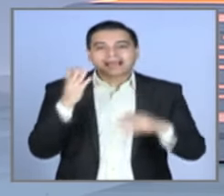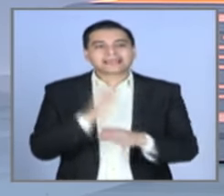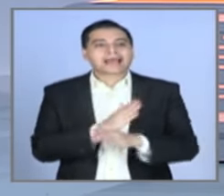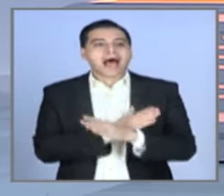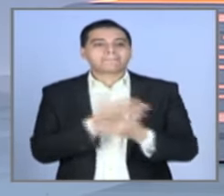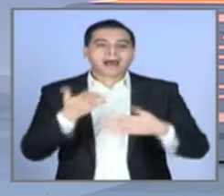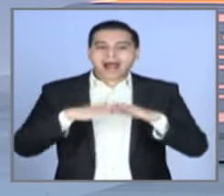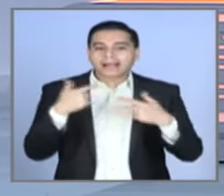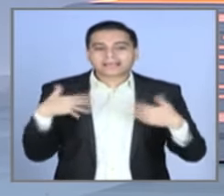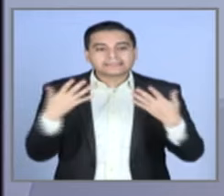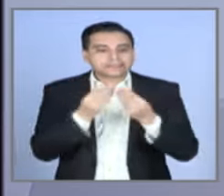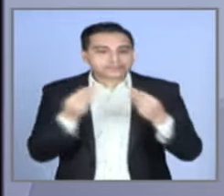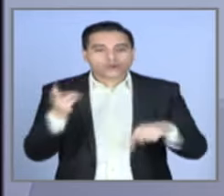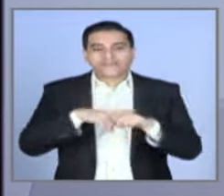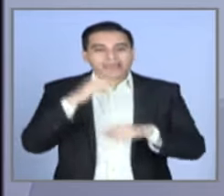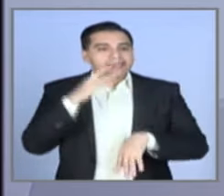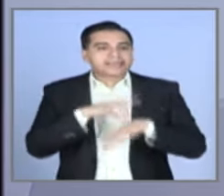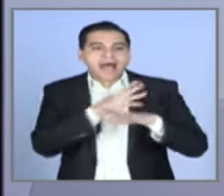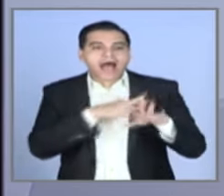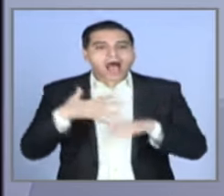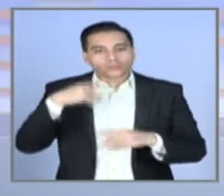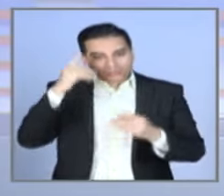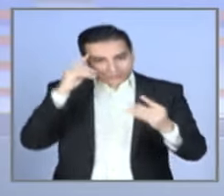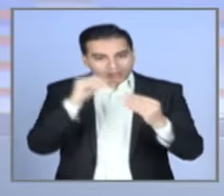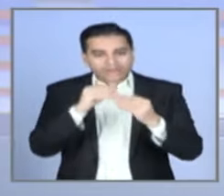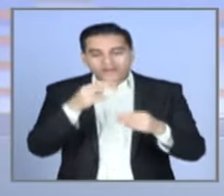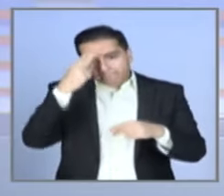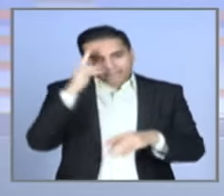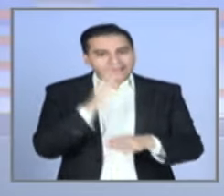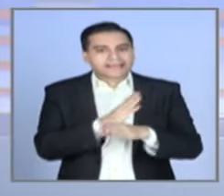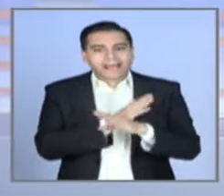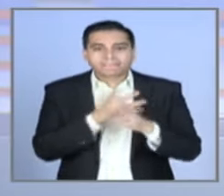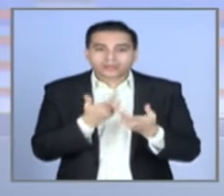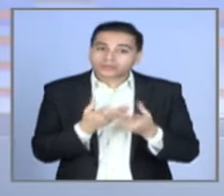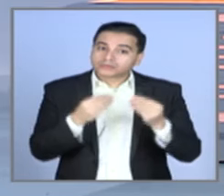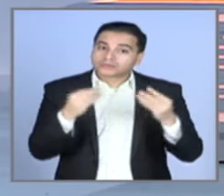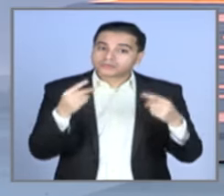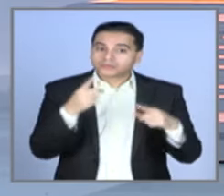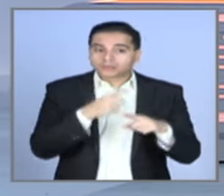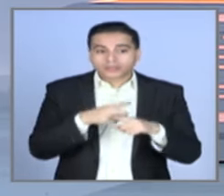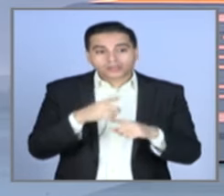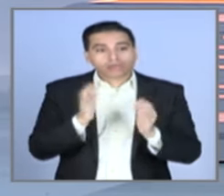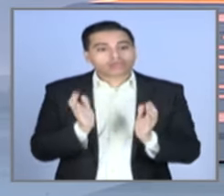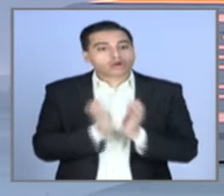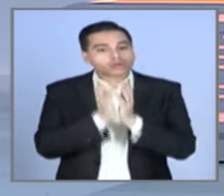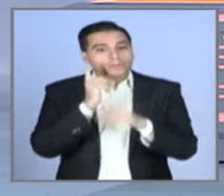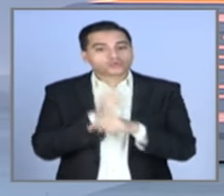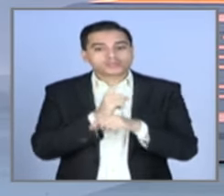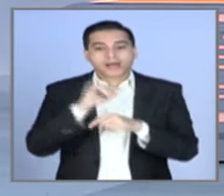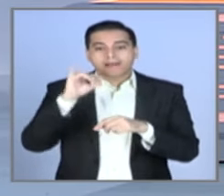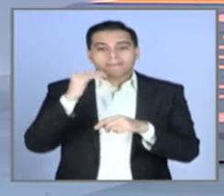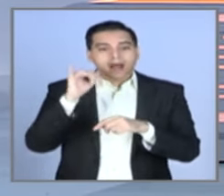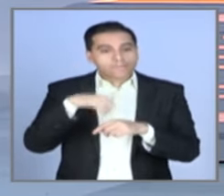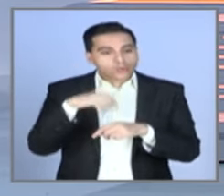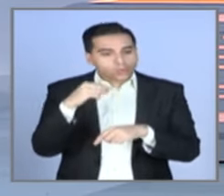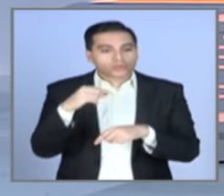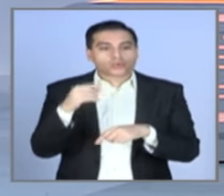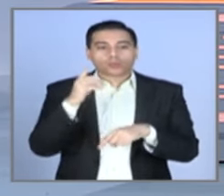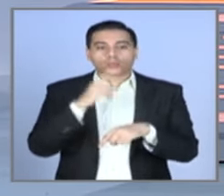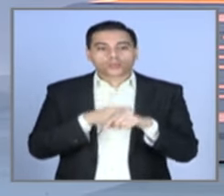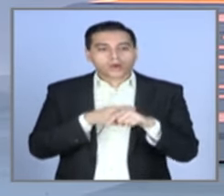قوي قوي، وناس يعني حاجة عايزين نعمل لهم اي شيء. مين اللي تعب وراكم؟ يا نهار ابيض، هيئة التضامن، استاذ محمود، استاذ لا